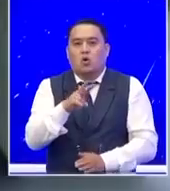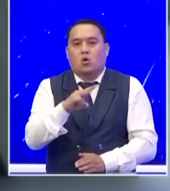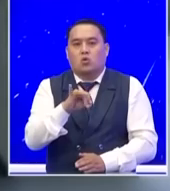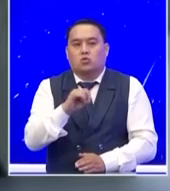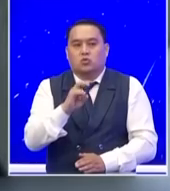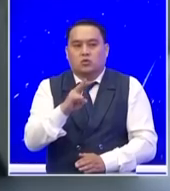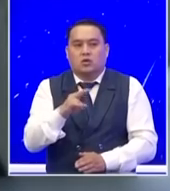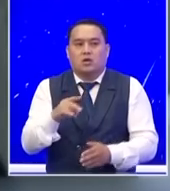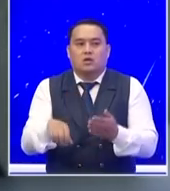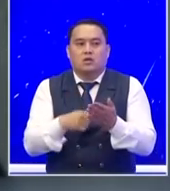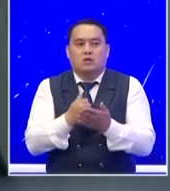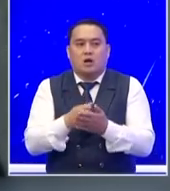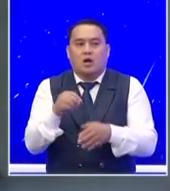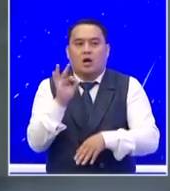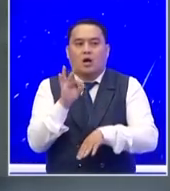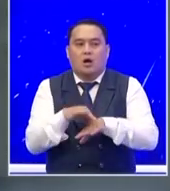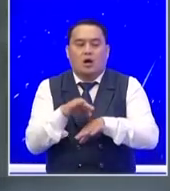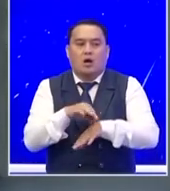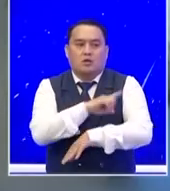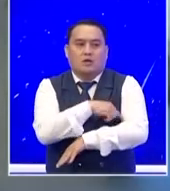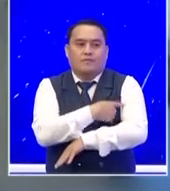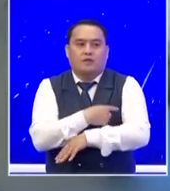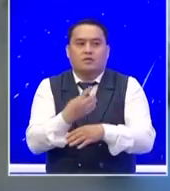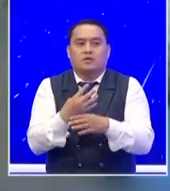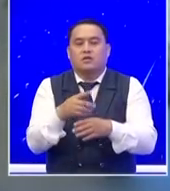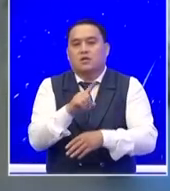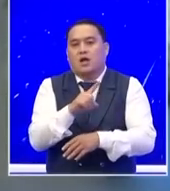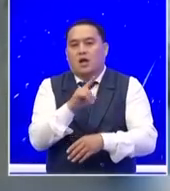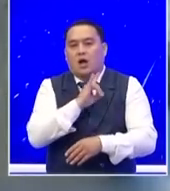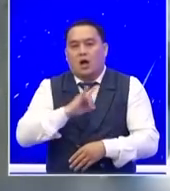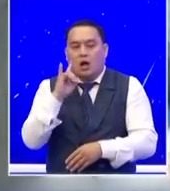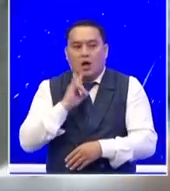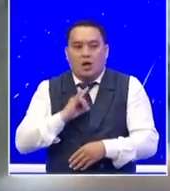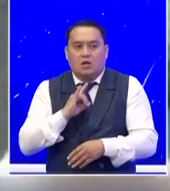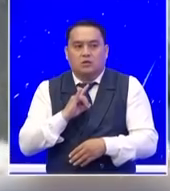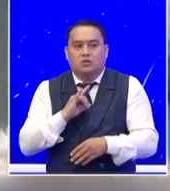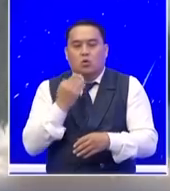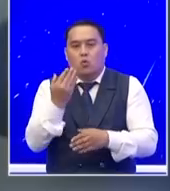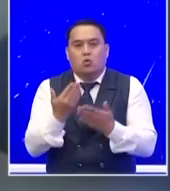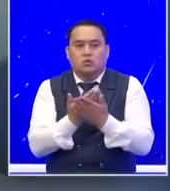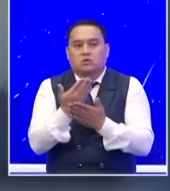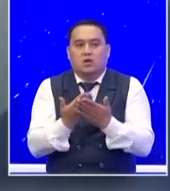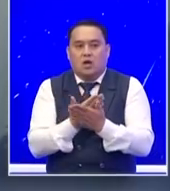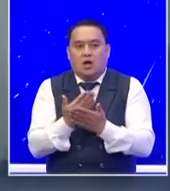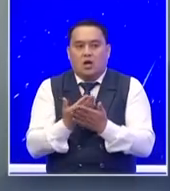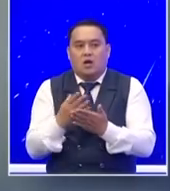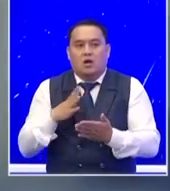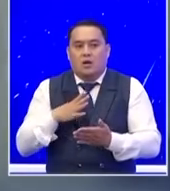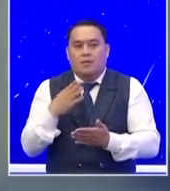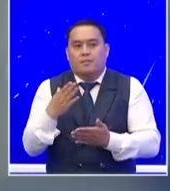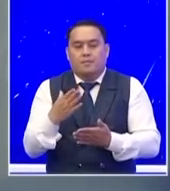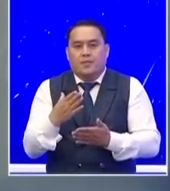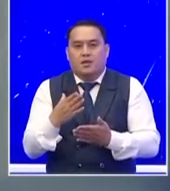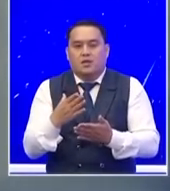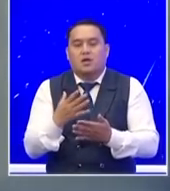Гагачидзе Тбилисидегі жұқпалы аурулар емханасының қабырғасына дәрігер әйелдің сұлбасын салды. Онда ақ халатты жанның мина